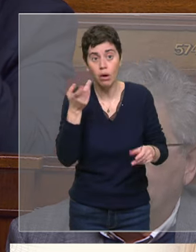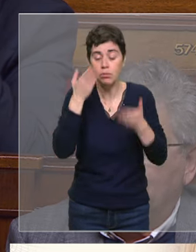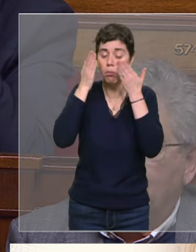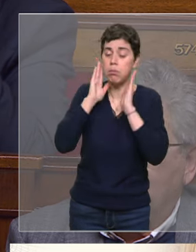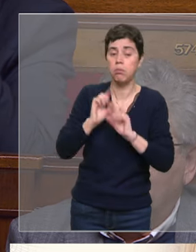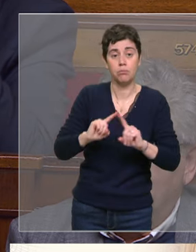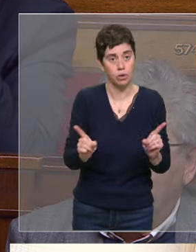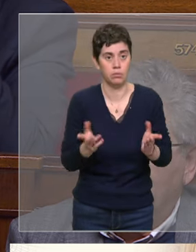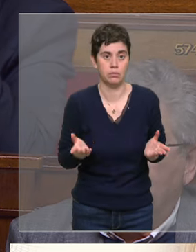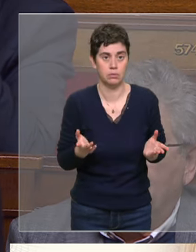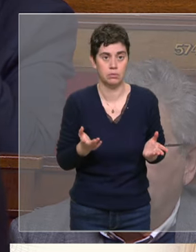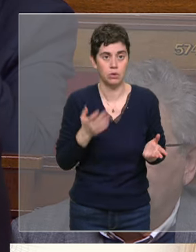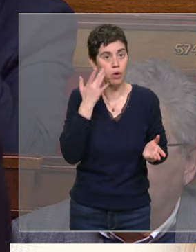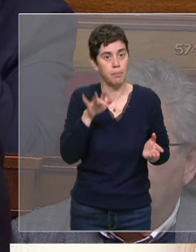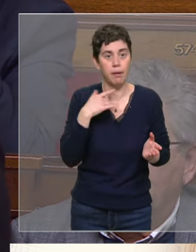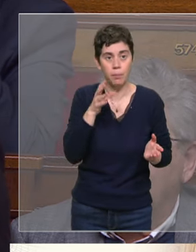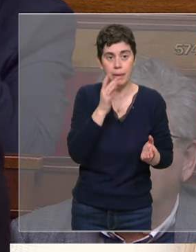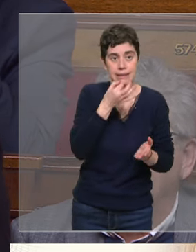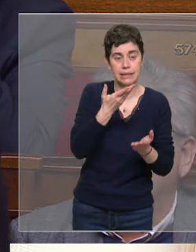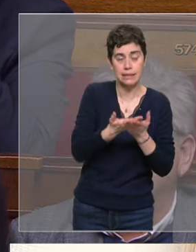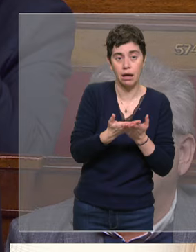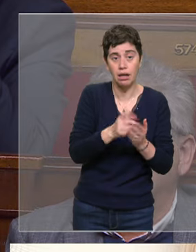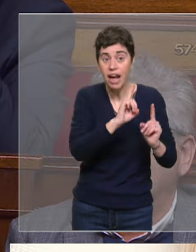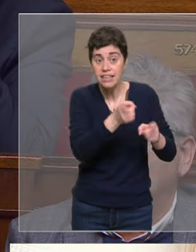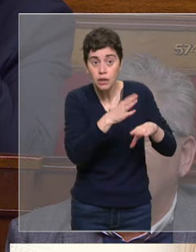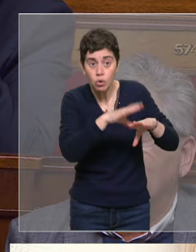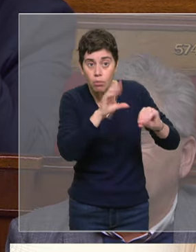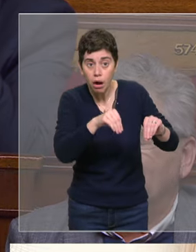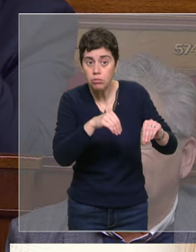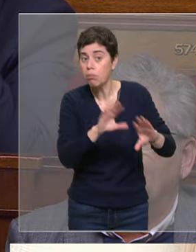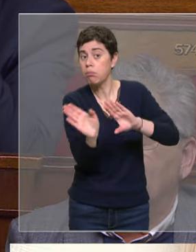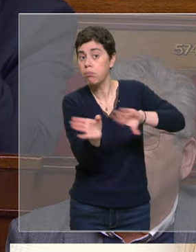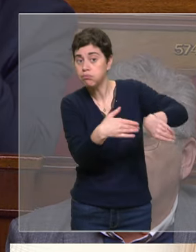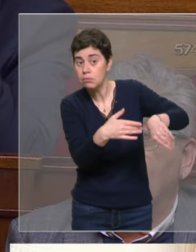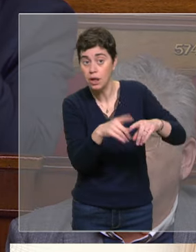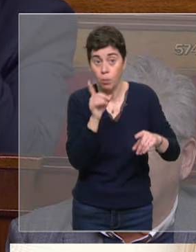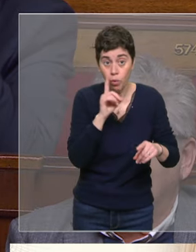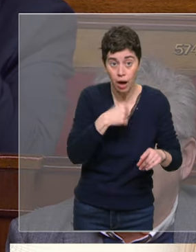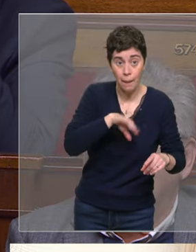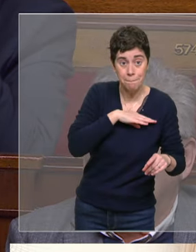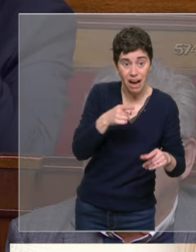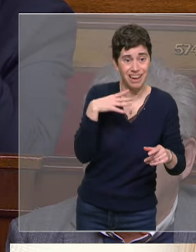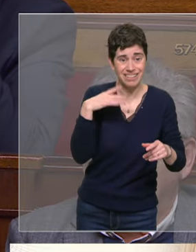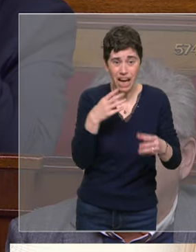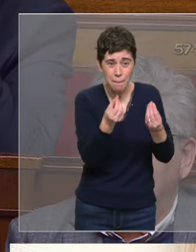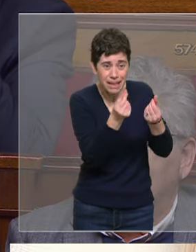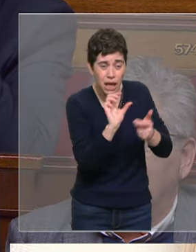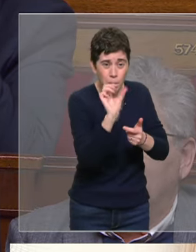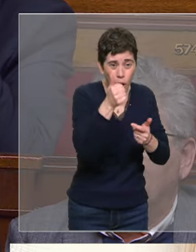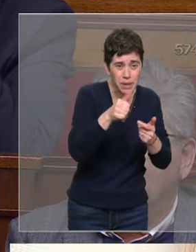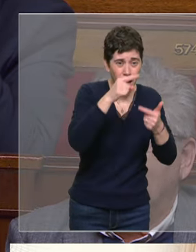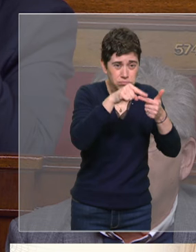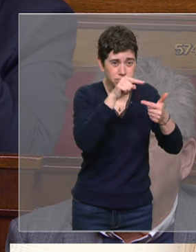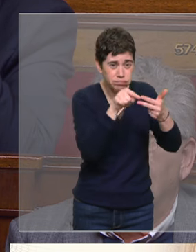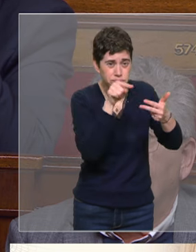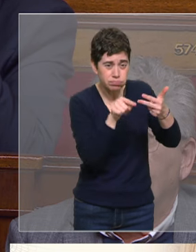Et pourtant, cette guerre est oubliée, alors que le trafic de matières premières à la racine de ce conflit, le cobalt, le lithium, le coltan,